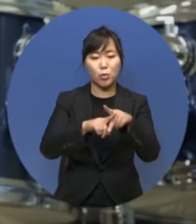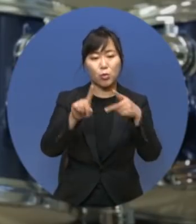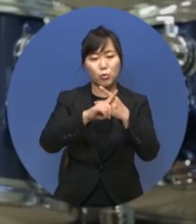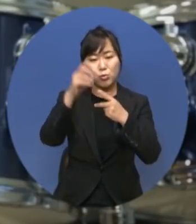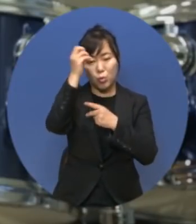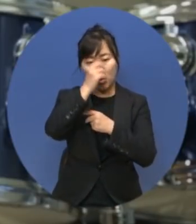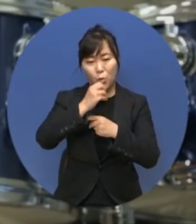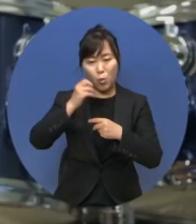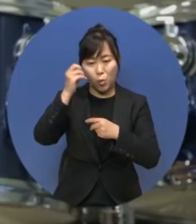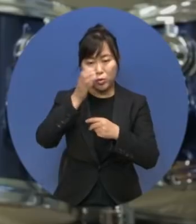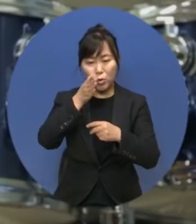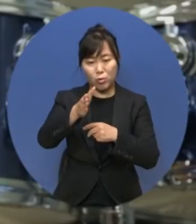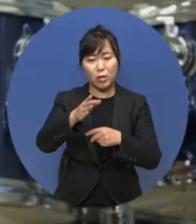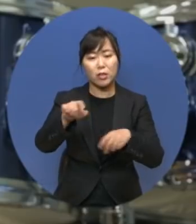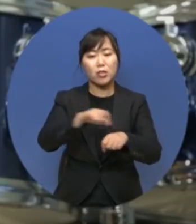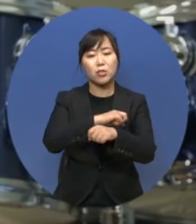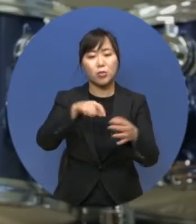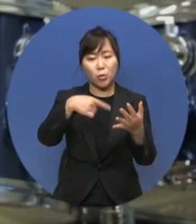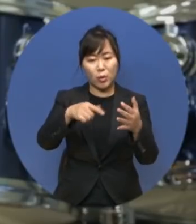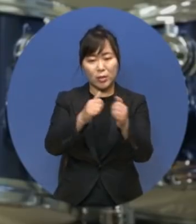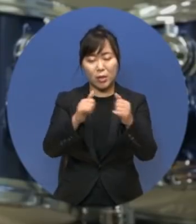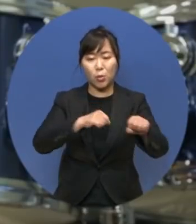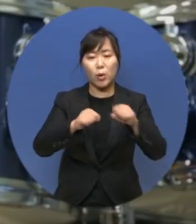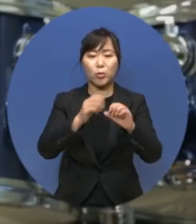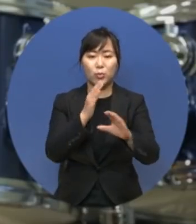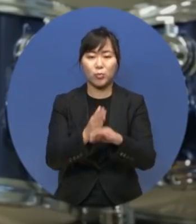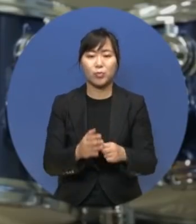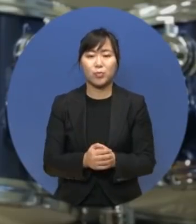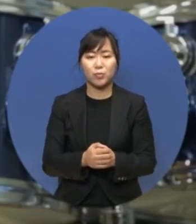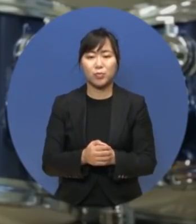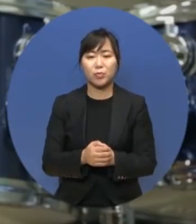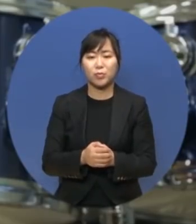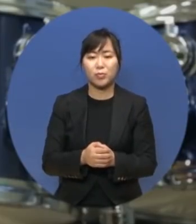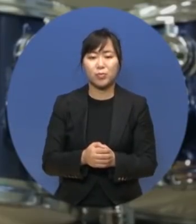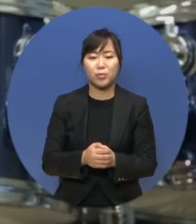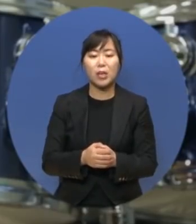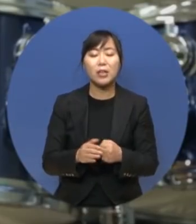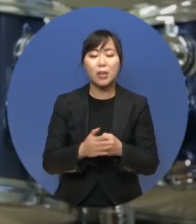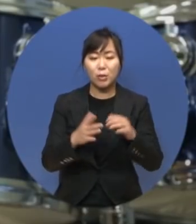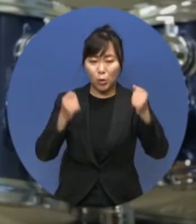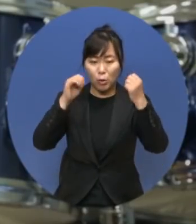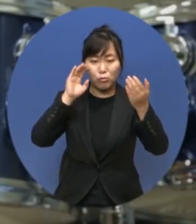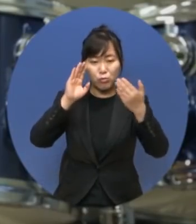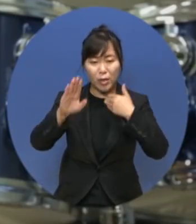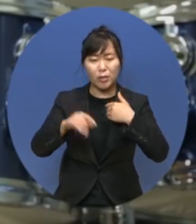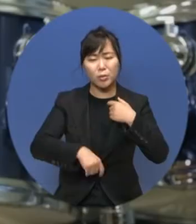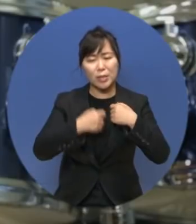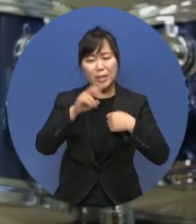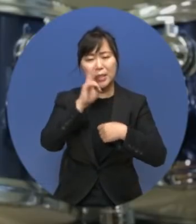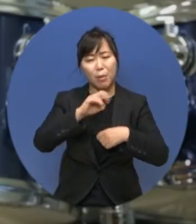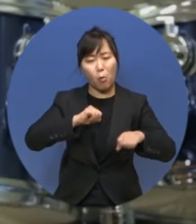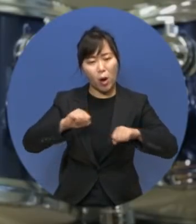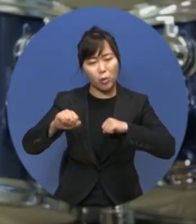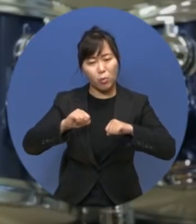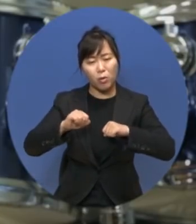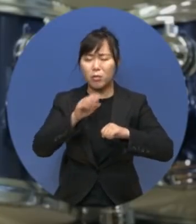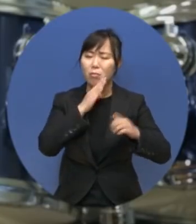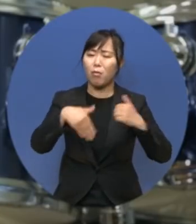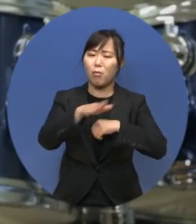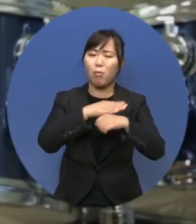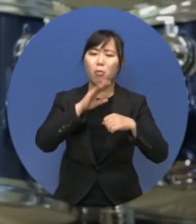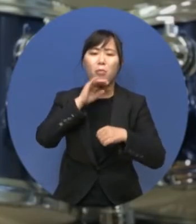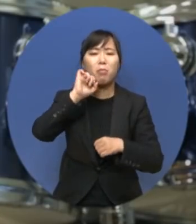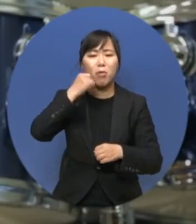특수교육 대상자를 중심으로 활동을 하고 있습니다. 그래서 졸업 후에는 사실 음악 활동을 한다는 게 현실적으로